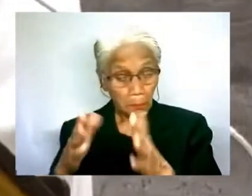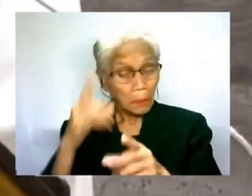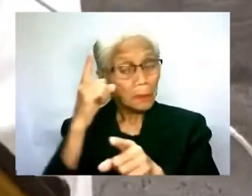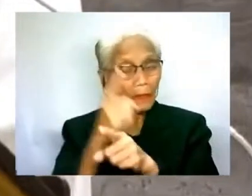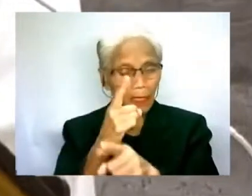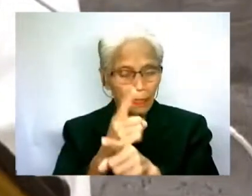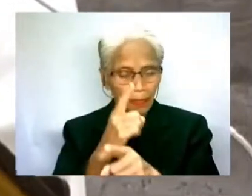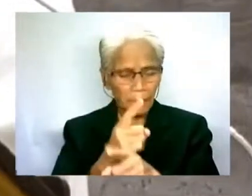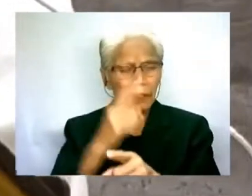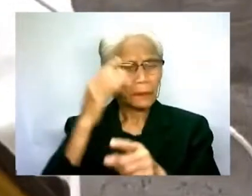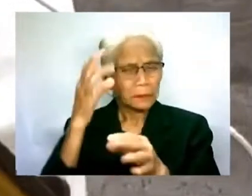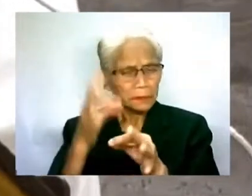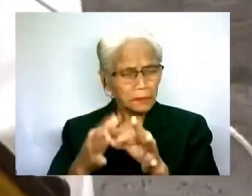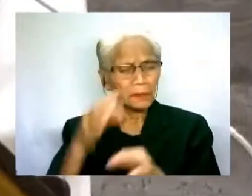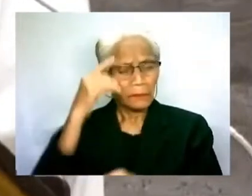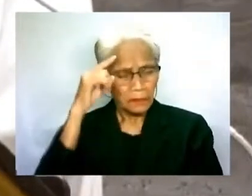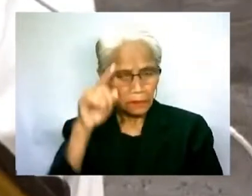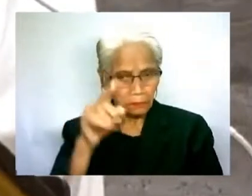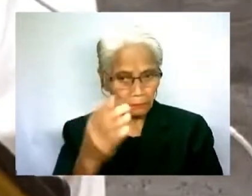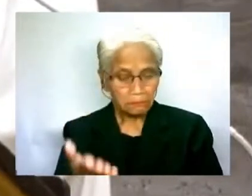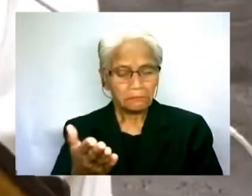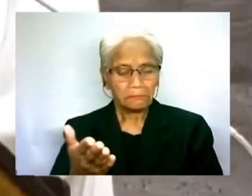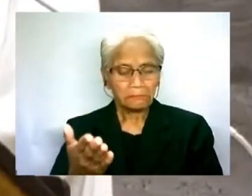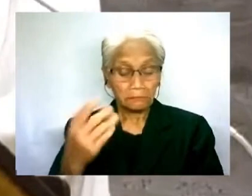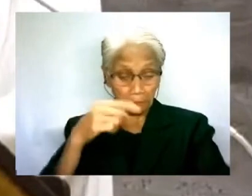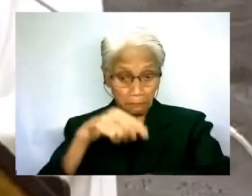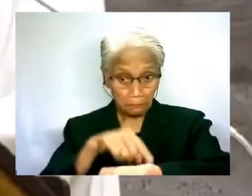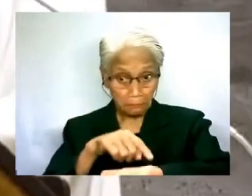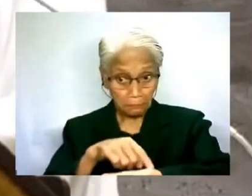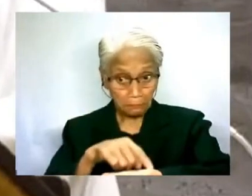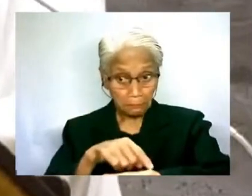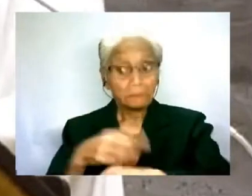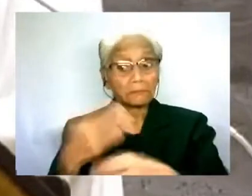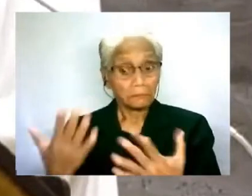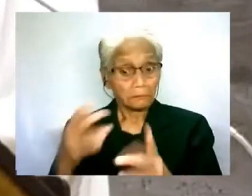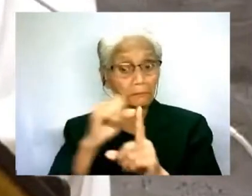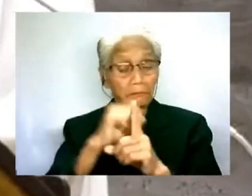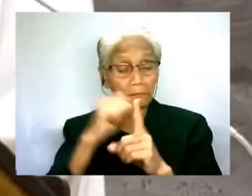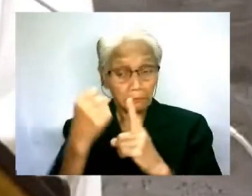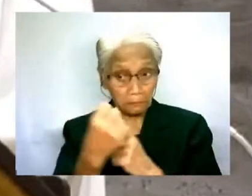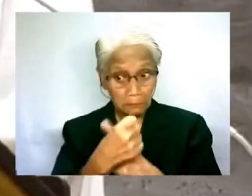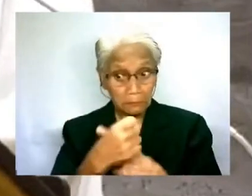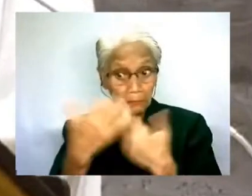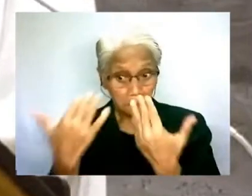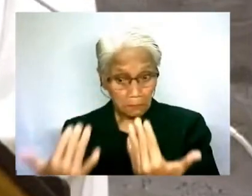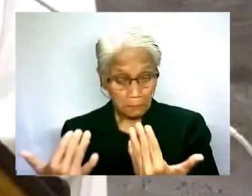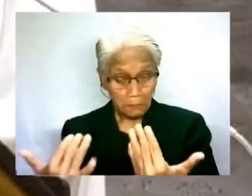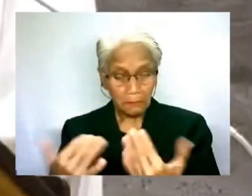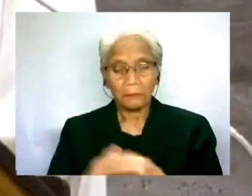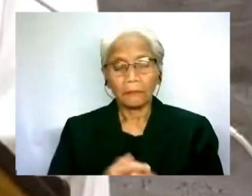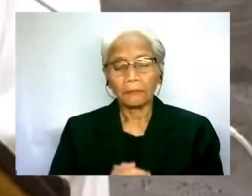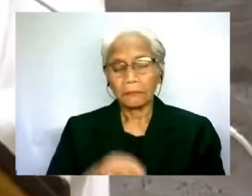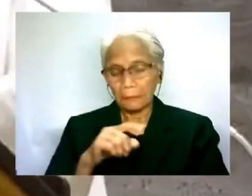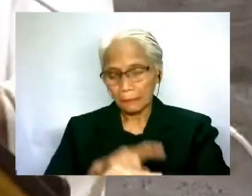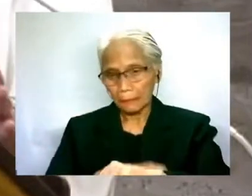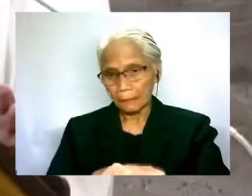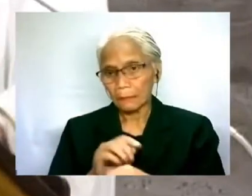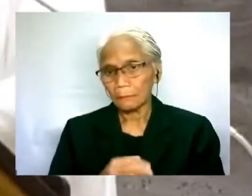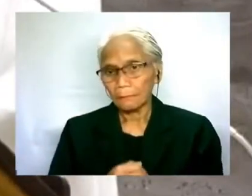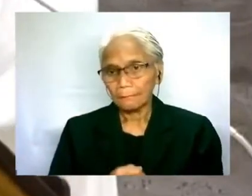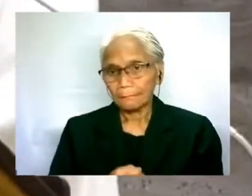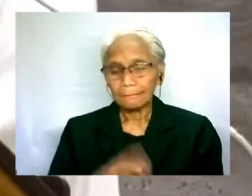iyo sa oras at sa sitwasyon mo ngayong panahon na ito. My dear brothers